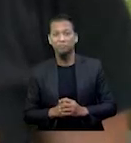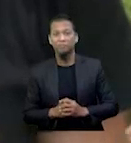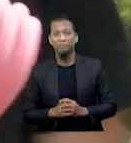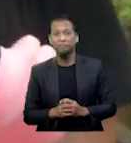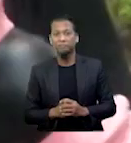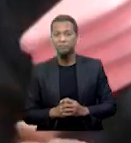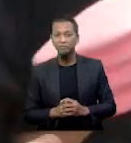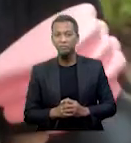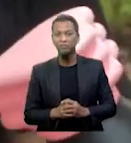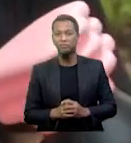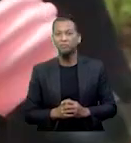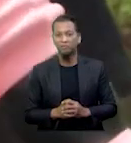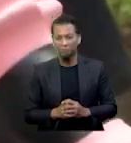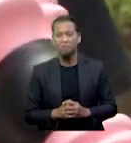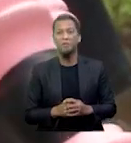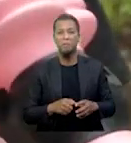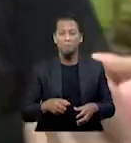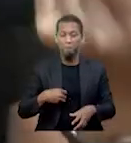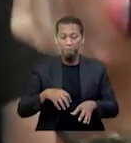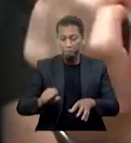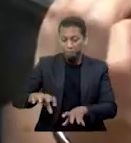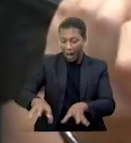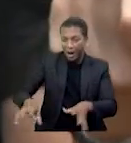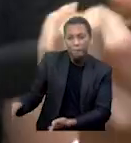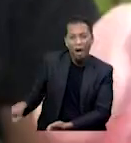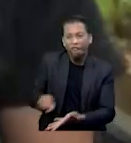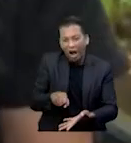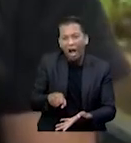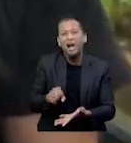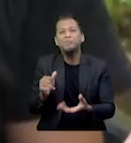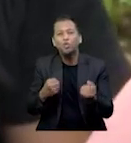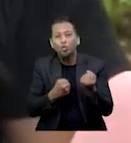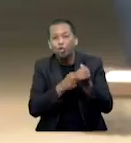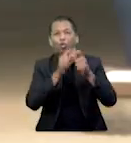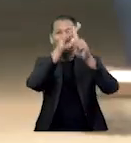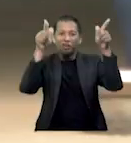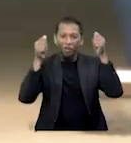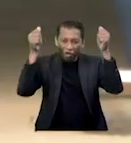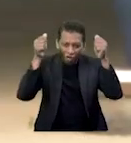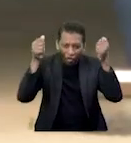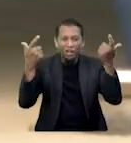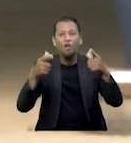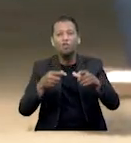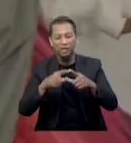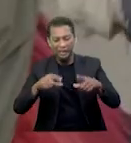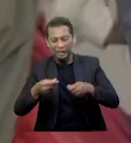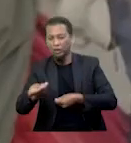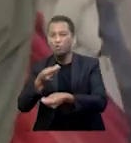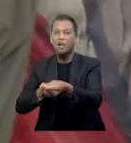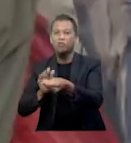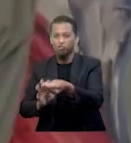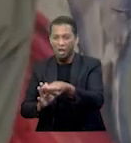Lightstick, terus kipas portable, terus yang jelas udah nukerin tiket juga, udah booking hotel juga. Dari data